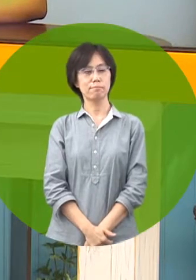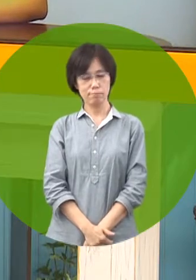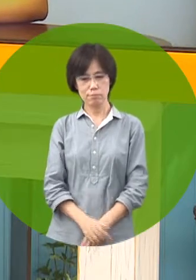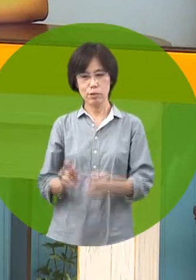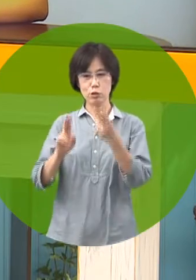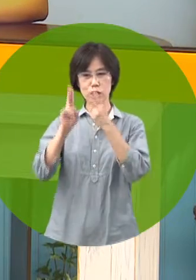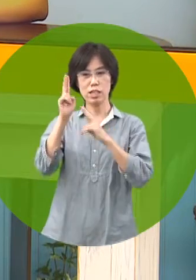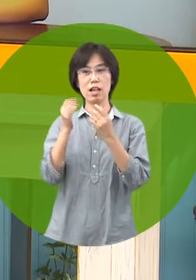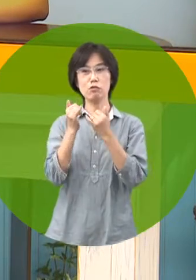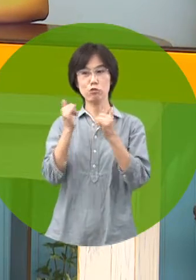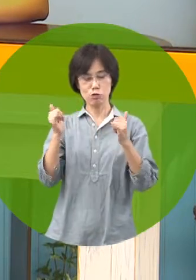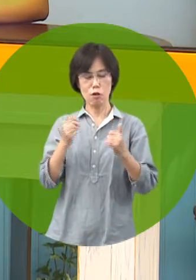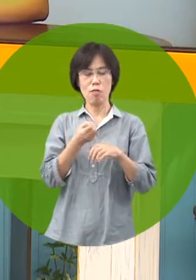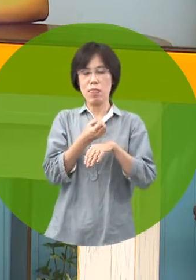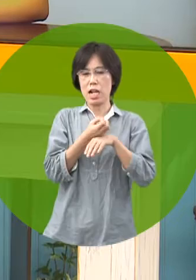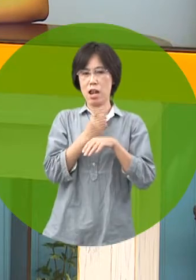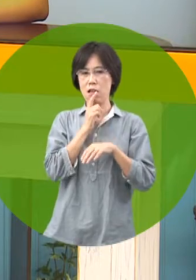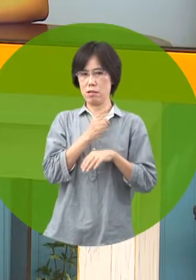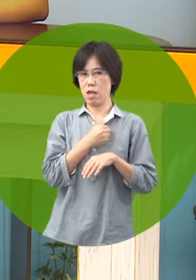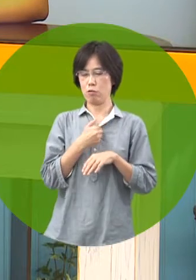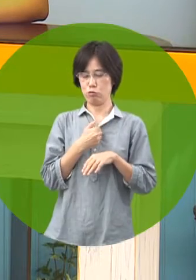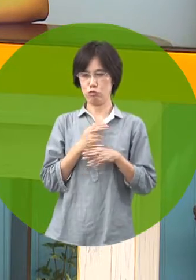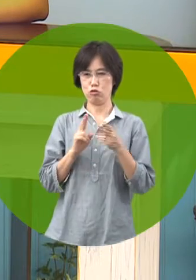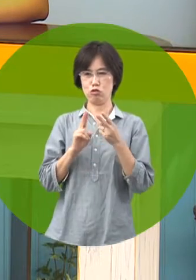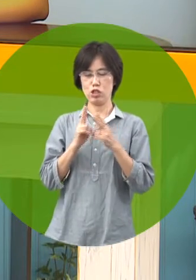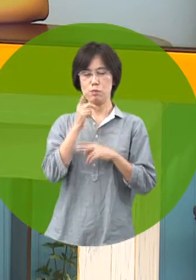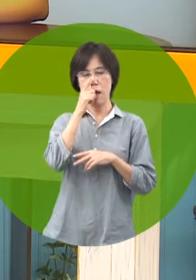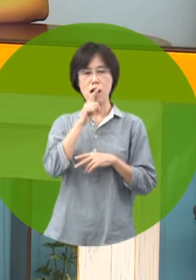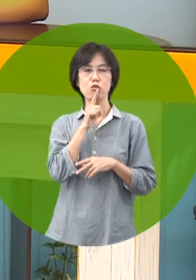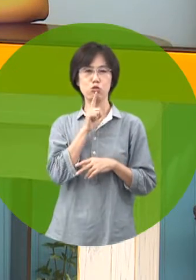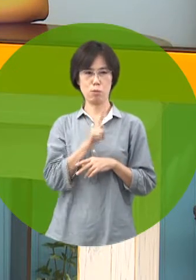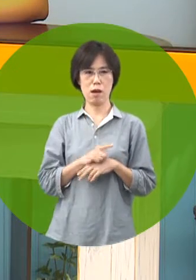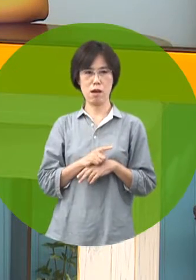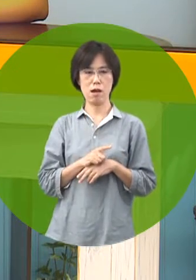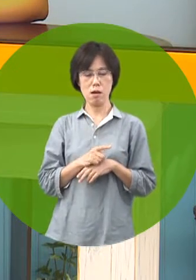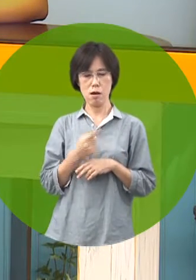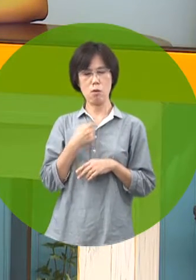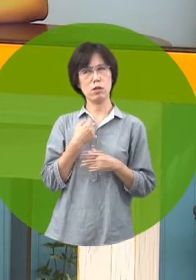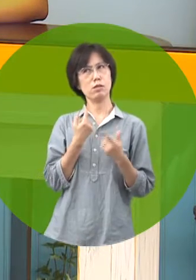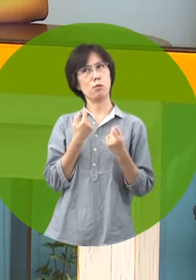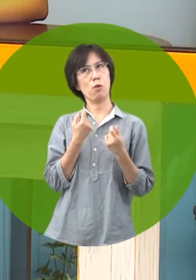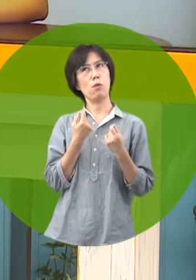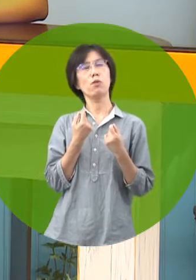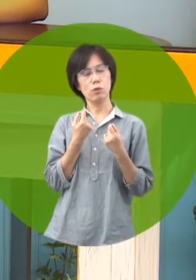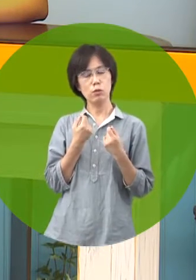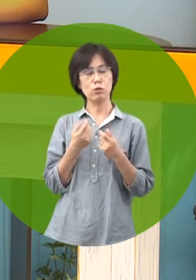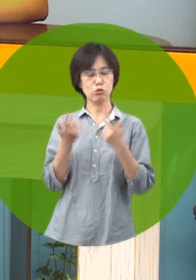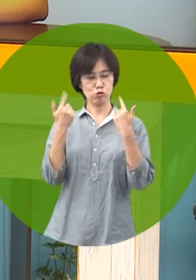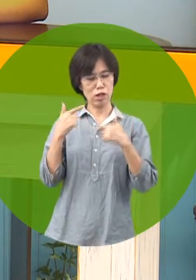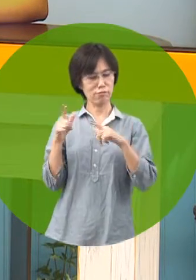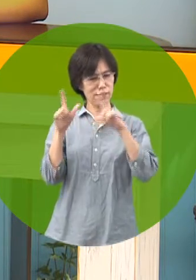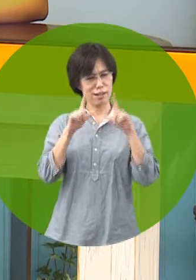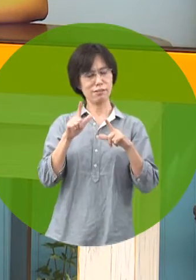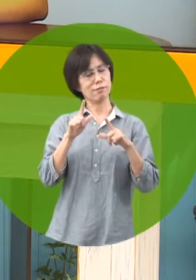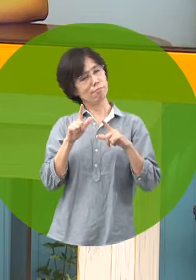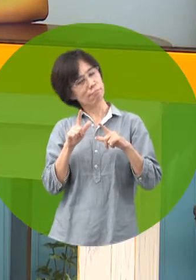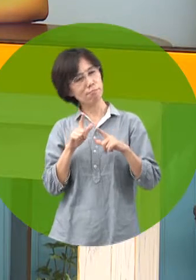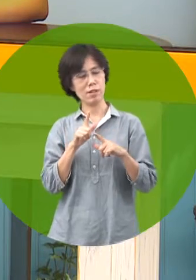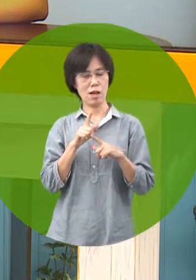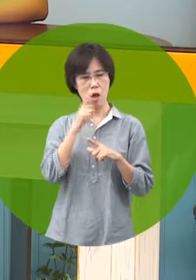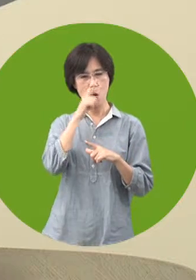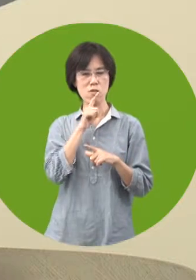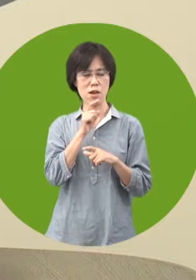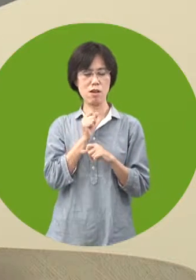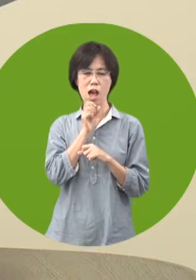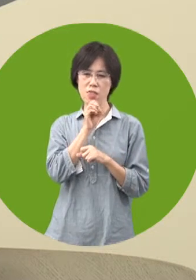ちなんちゅの宝ともいえるシマクトゥバですが、確かに私自身も普段の生活の中でなかなか話す機会がありません